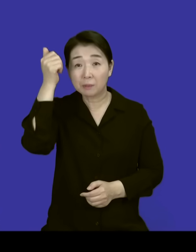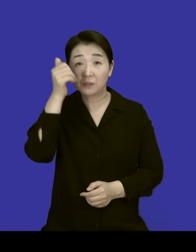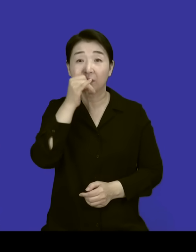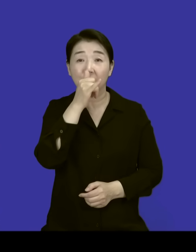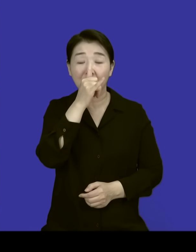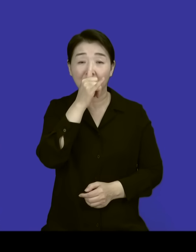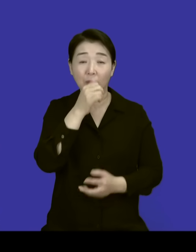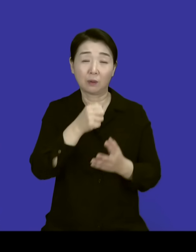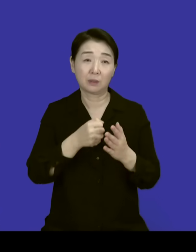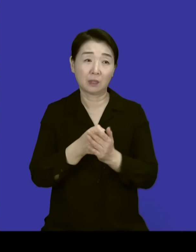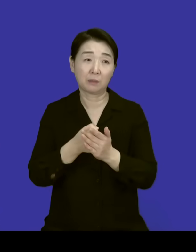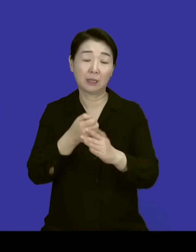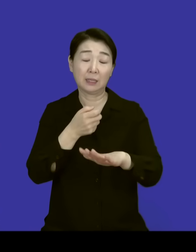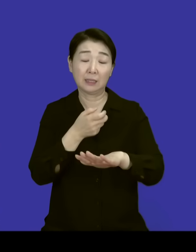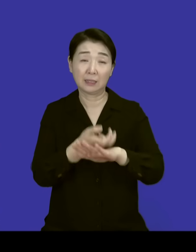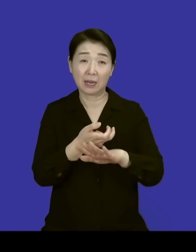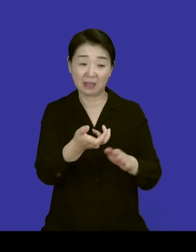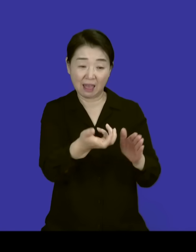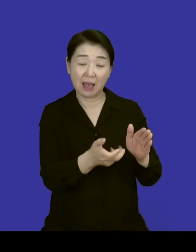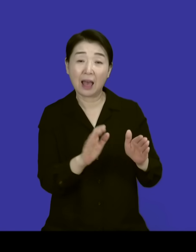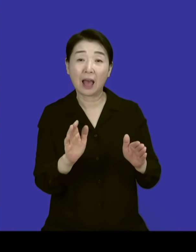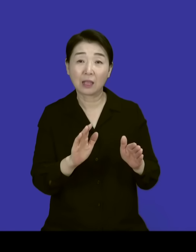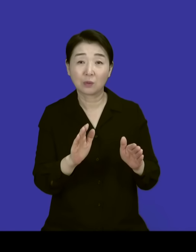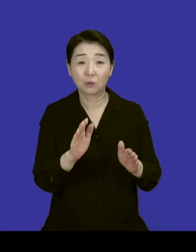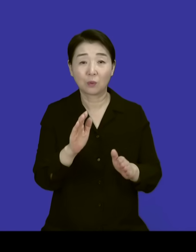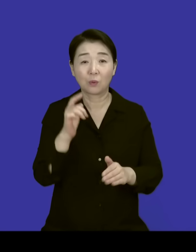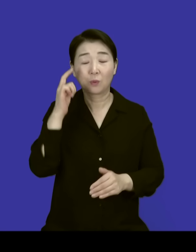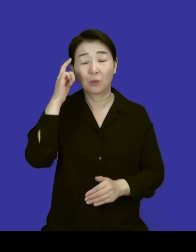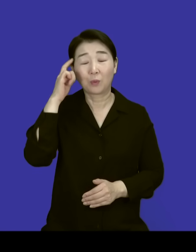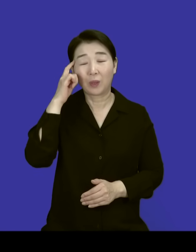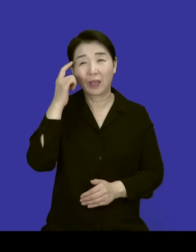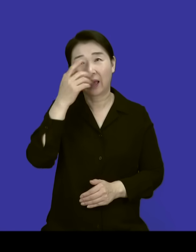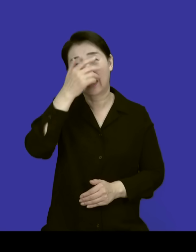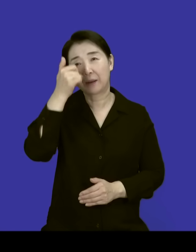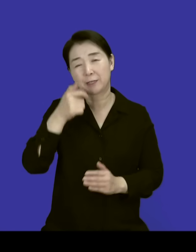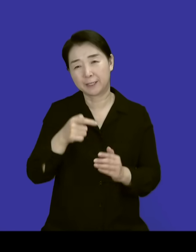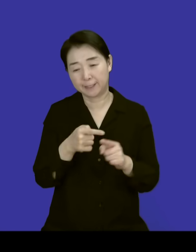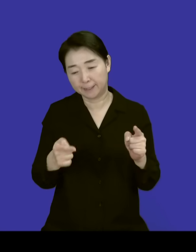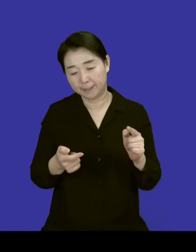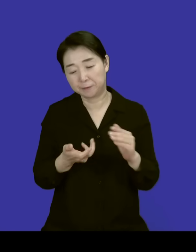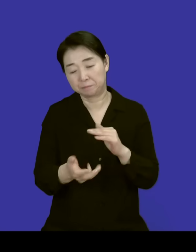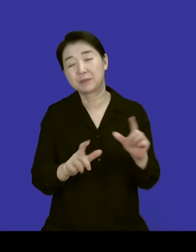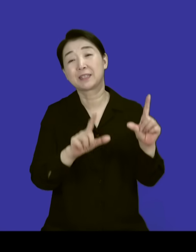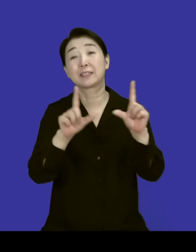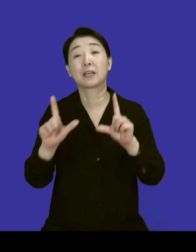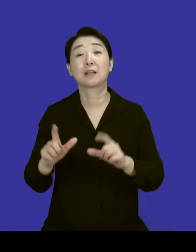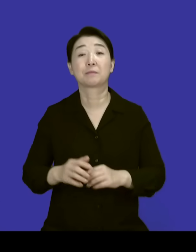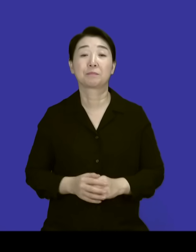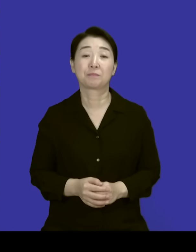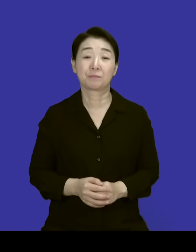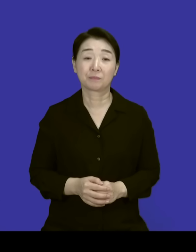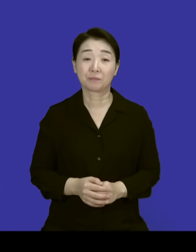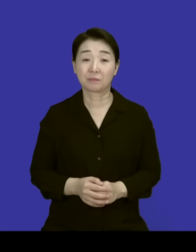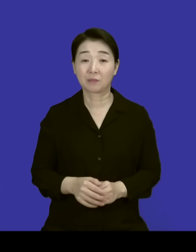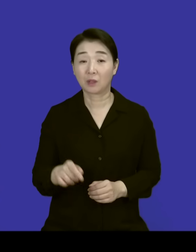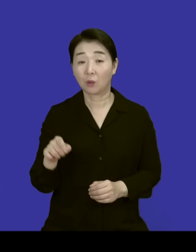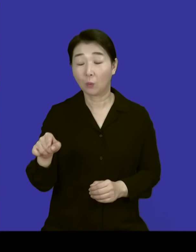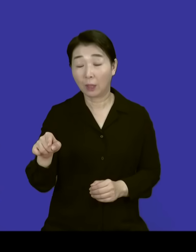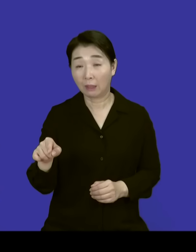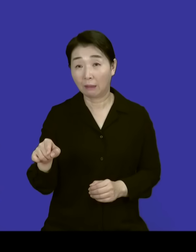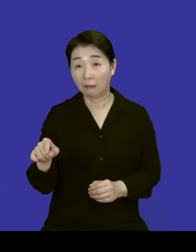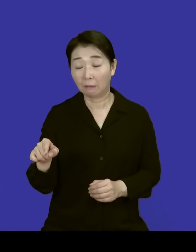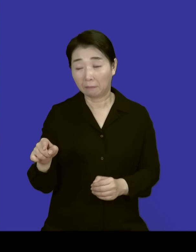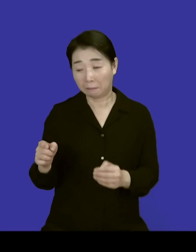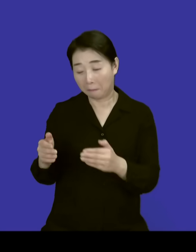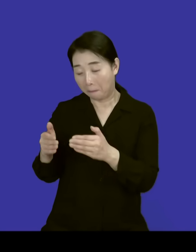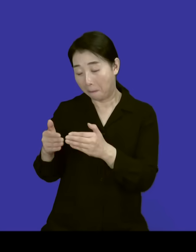예. 세를 안 주고 이제 저희 아버지 자가였는데 예. 구석에 방이 하나 있었어요. 주방에 쪽방 하나가. 예. 저는 거기서 지냈어요.